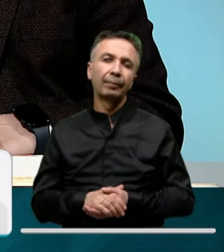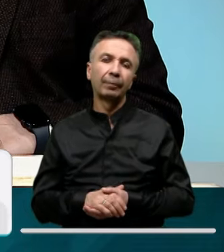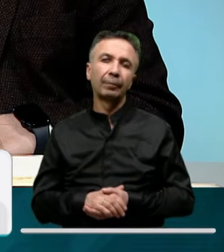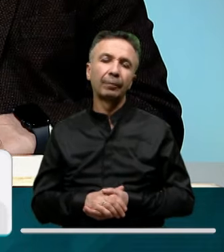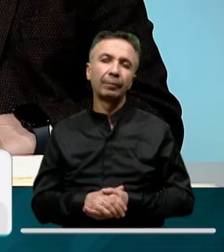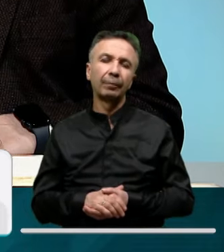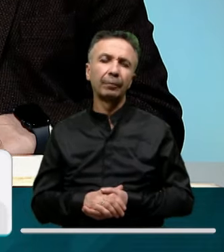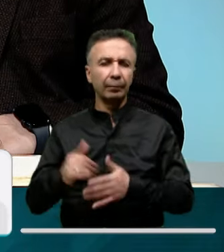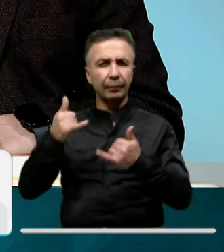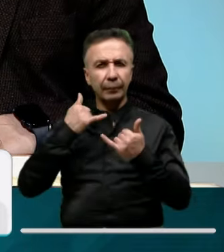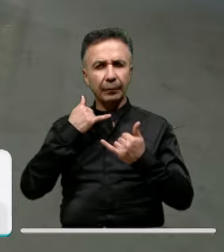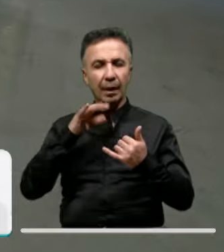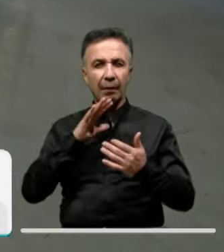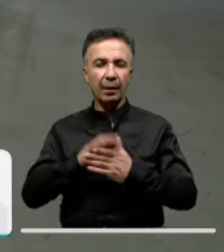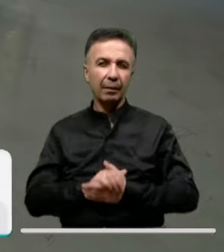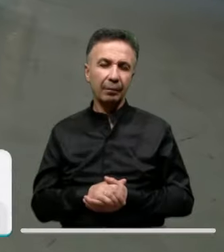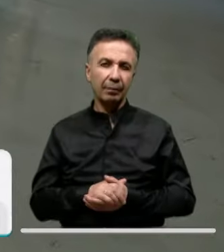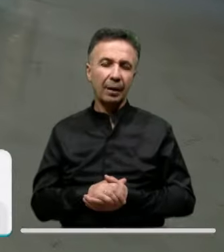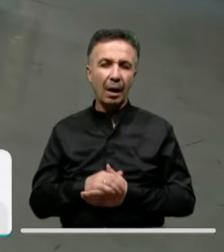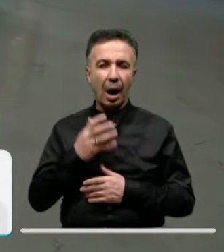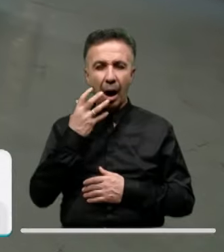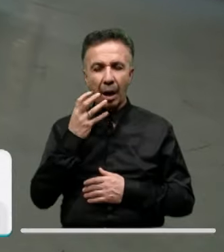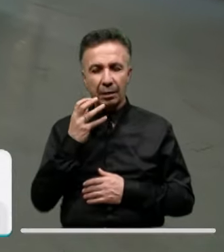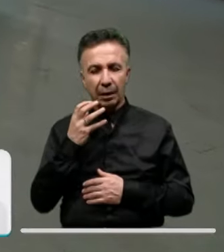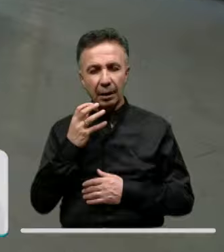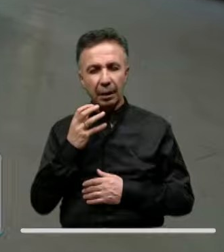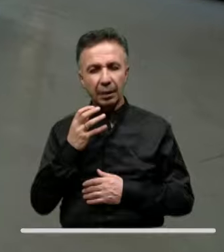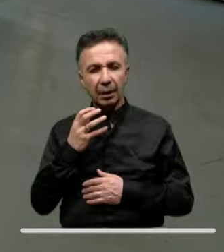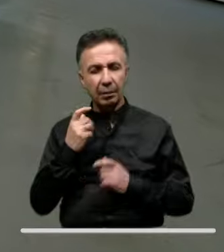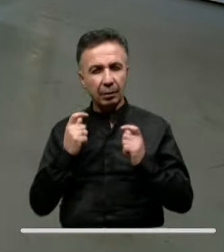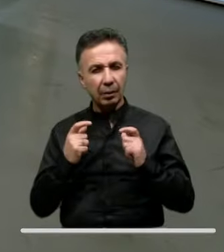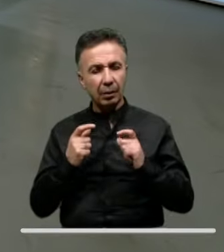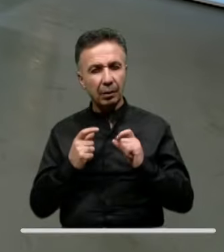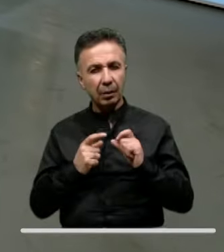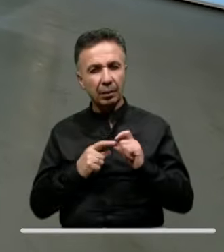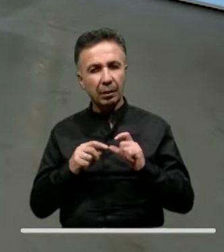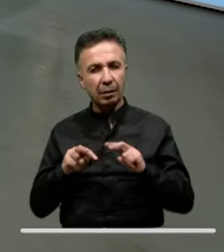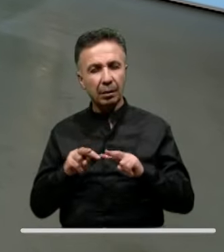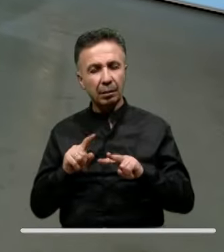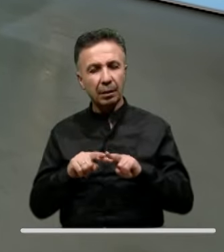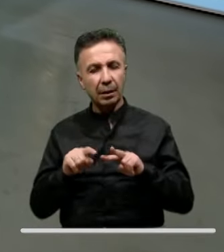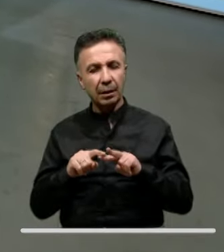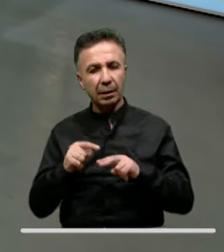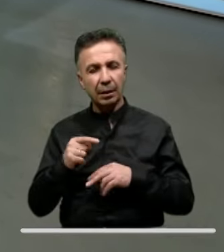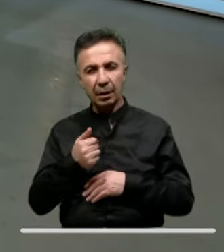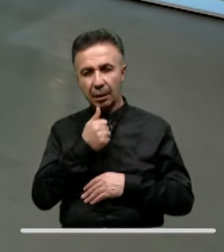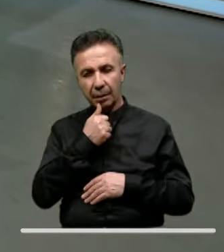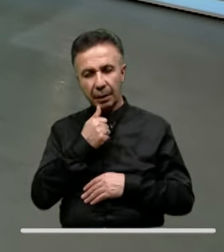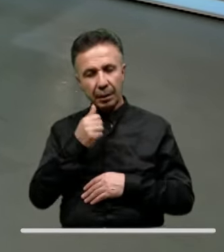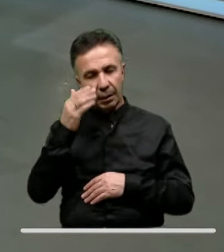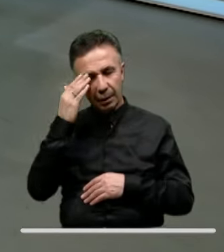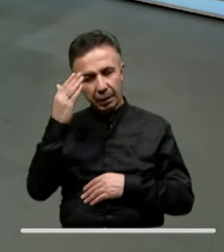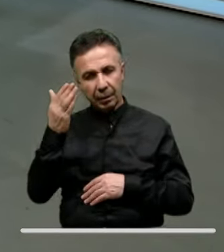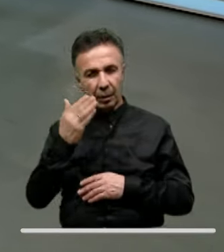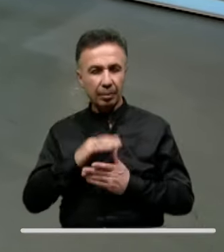olsun. Hattımızda bir telefonumuz daha var. Sakarya'dan Osman Bey hattımızda. Alo. Selamünaleyküm. Ve aleykümselam